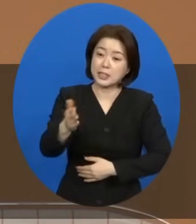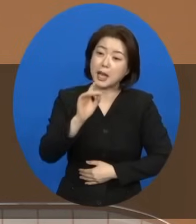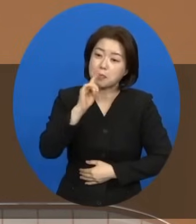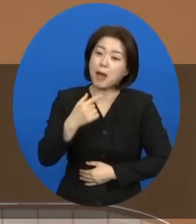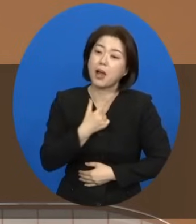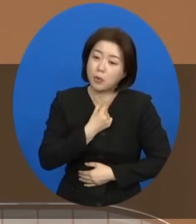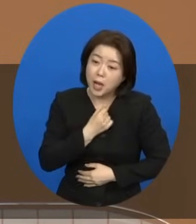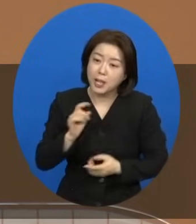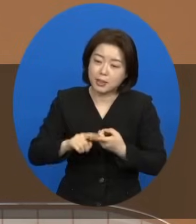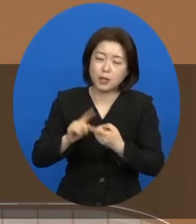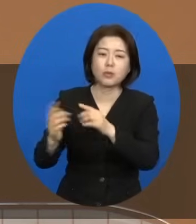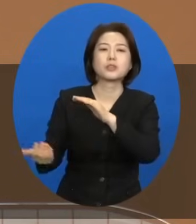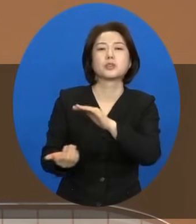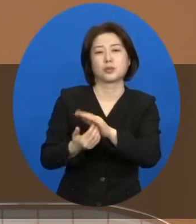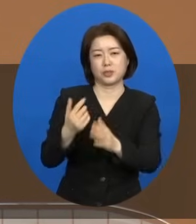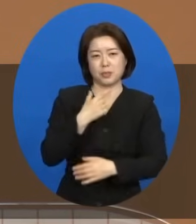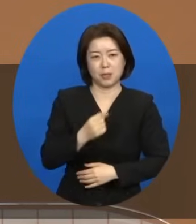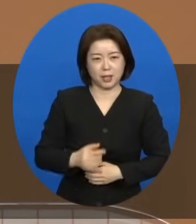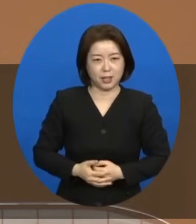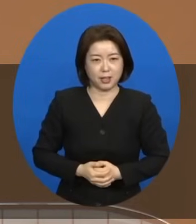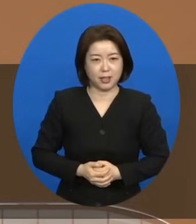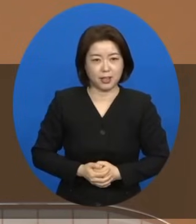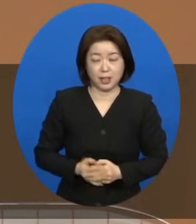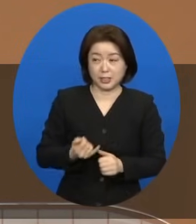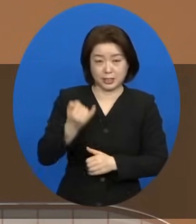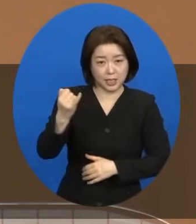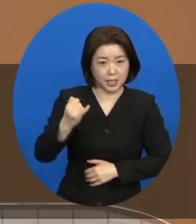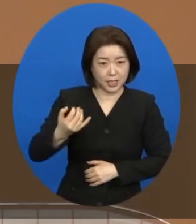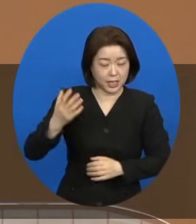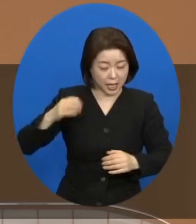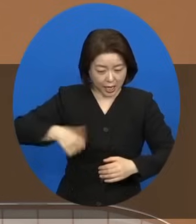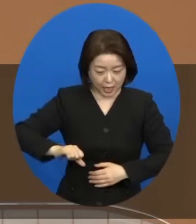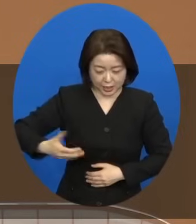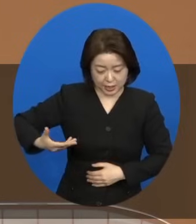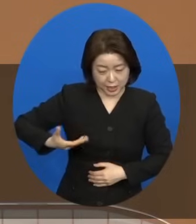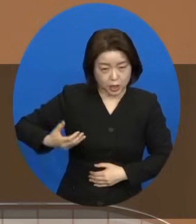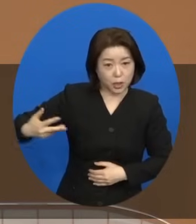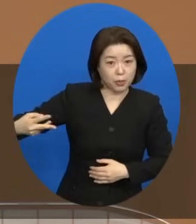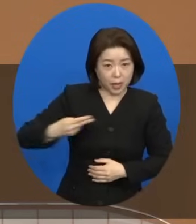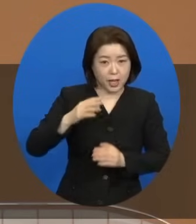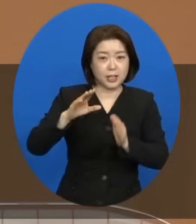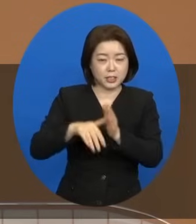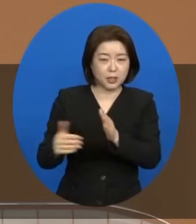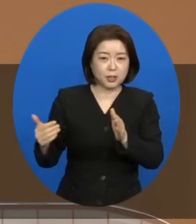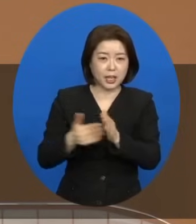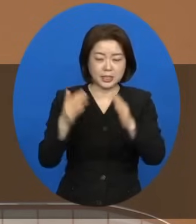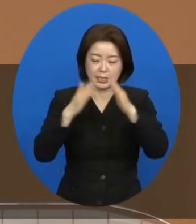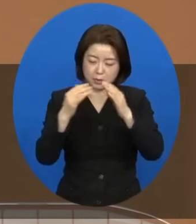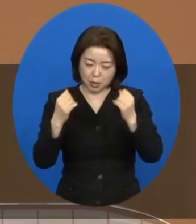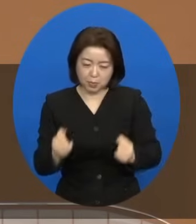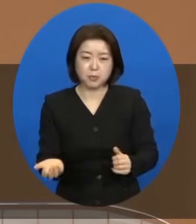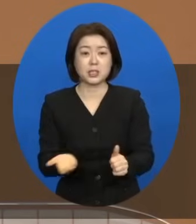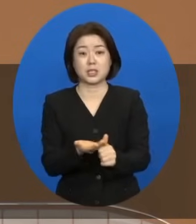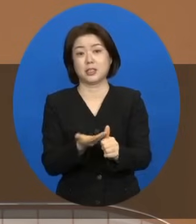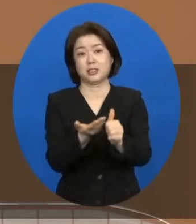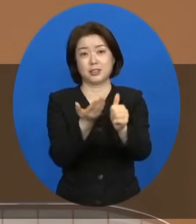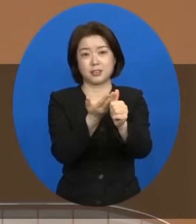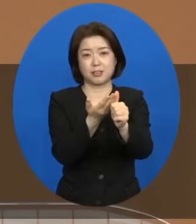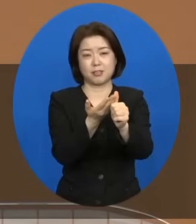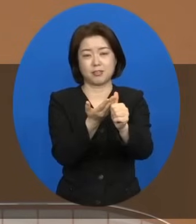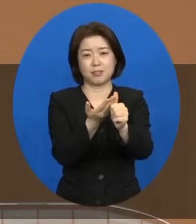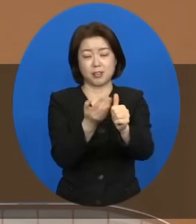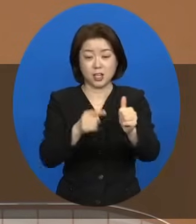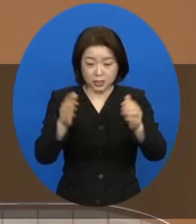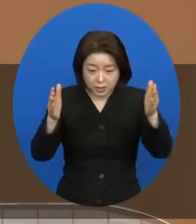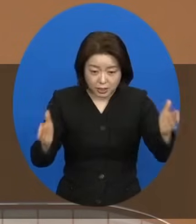그의 아내는 아들이 젖을 뗄 때까지 집에 머무르면서 아이를 어떻게 했어요 기른 것입니다